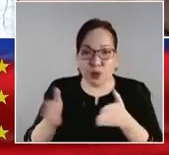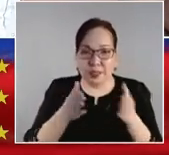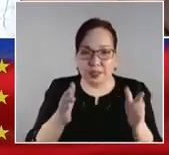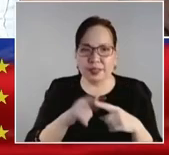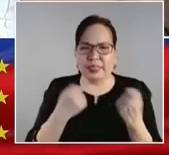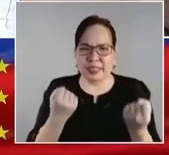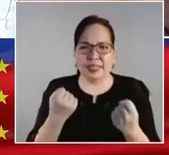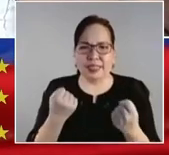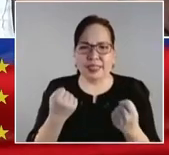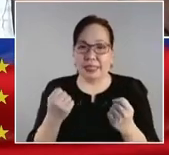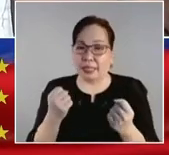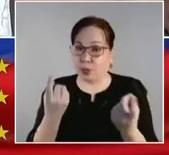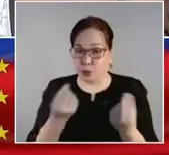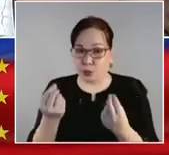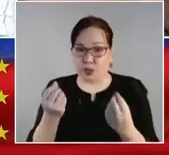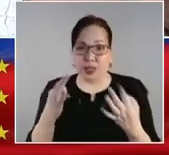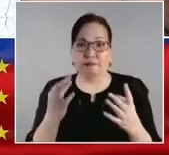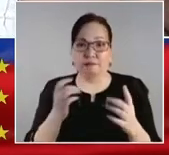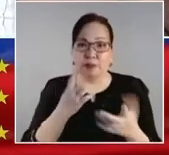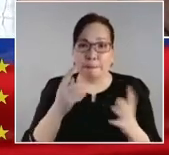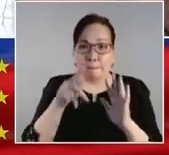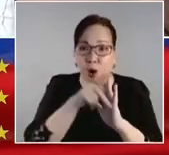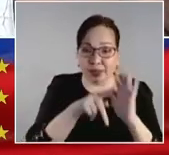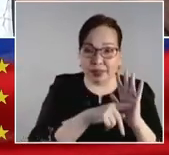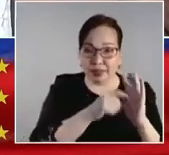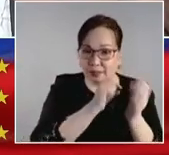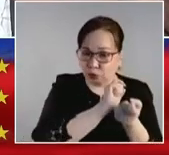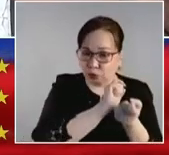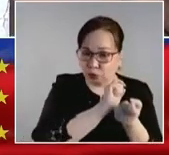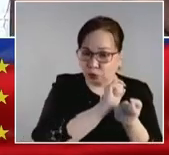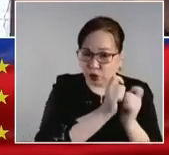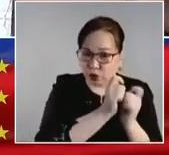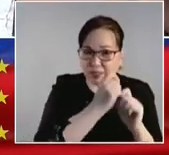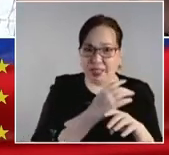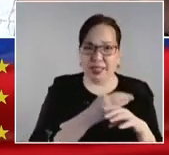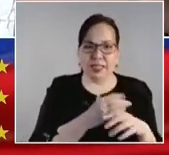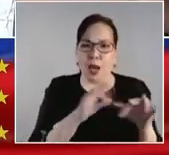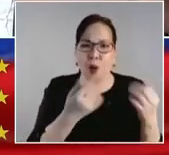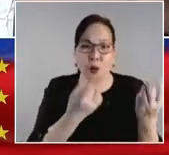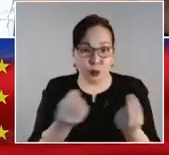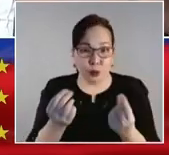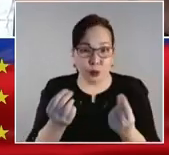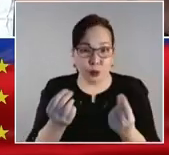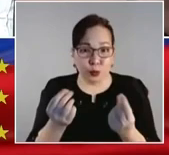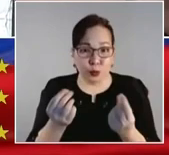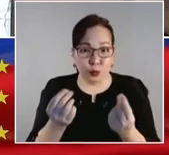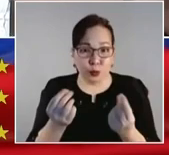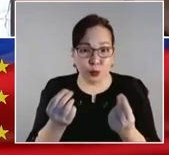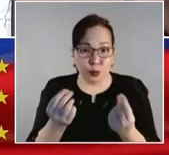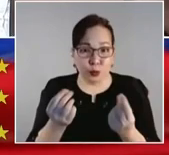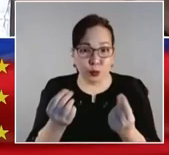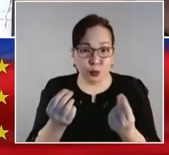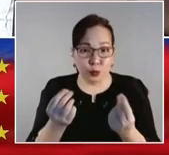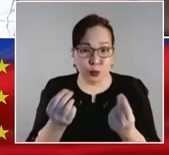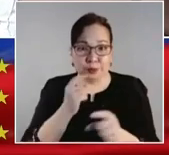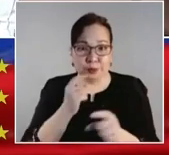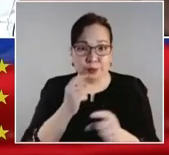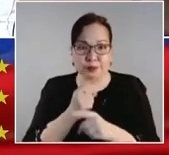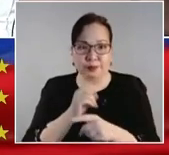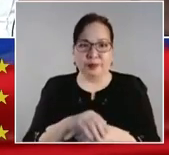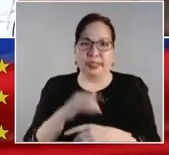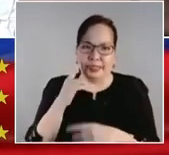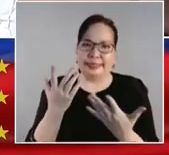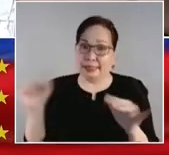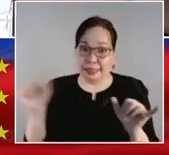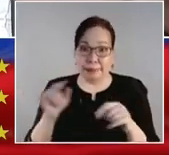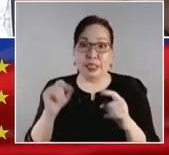implementation. Mm-hmm. On the other side of the coin, kailangan po na every tax spent, no, collected and spent, should be spent